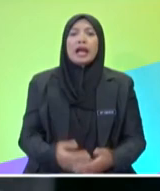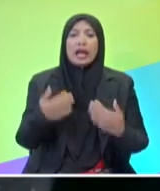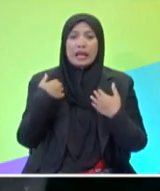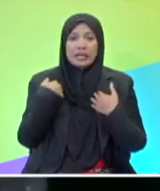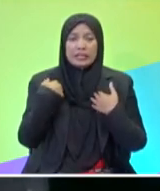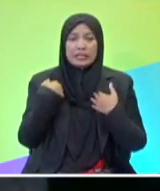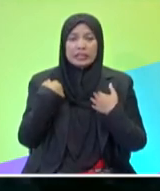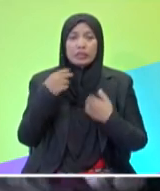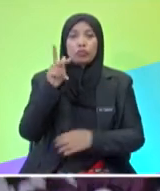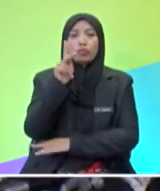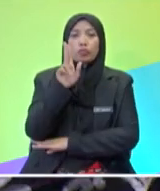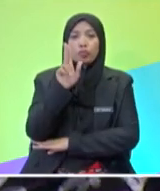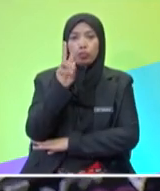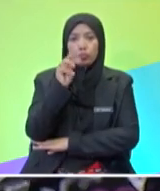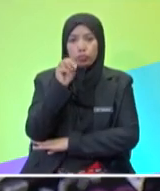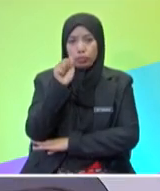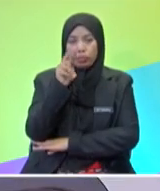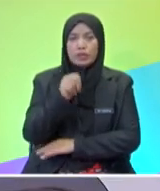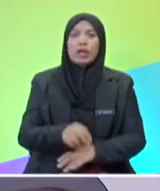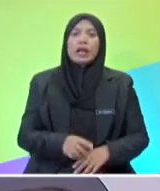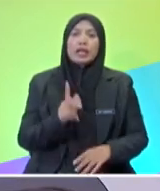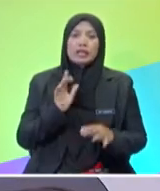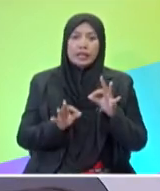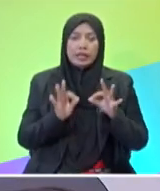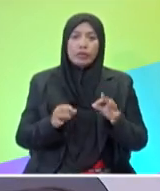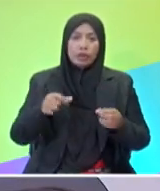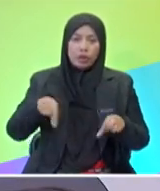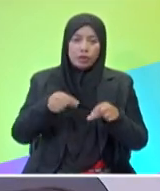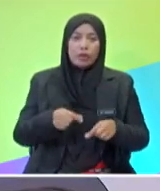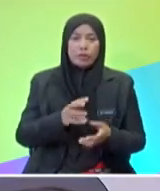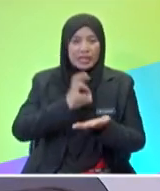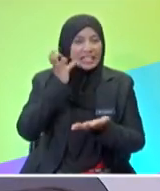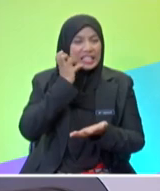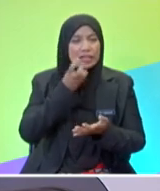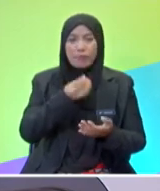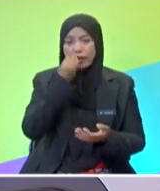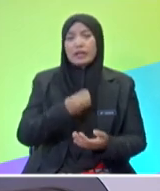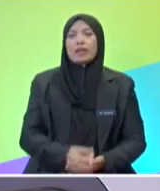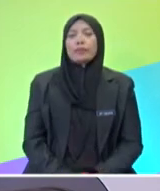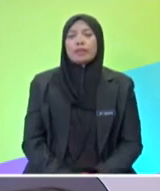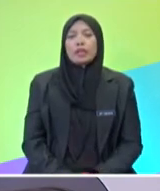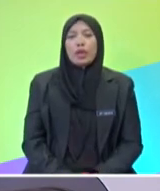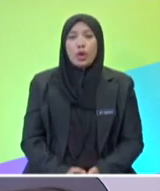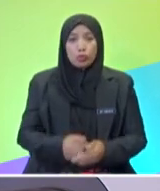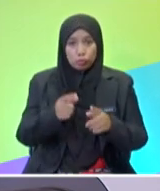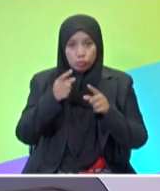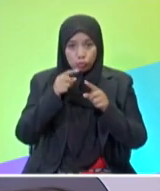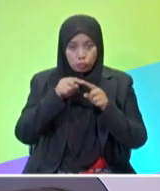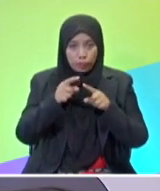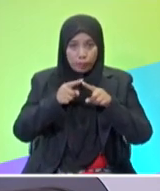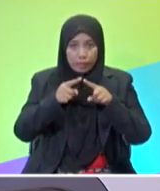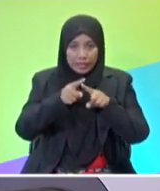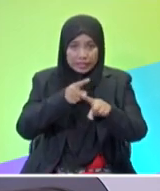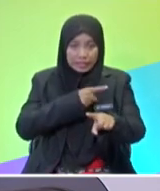bakteria, pun makan. Kan? Kita gaul-gaul nasi, kita makan. Kan? Kurang enak. Cacing kat dalam kuku